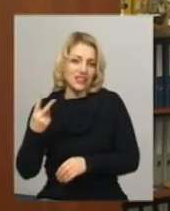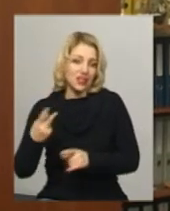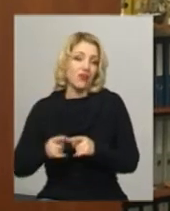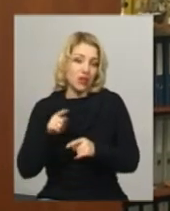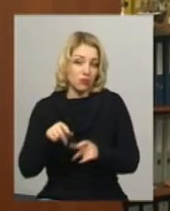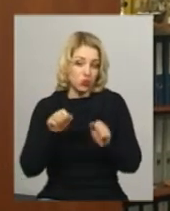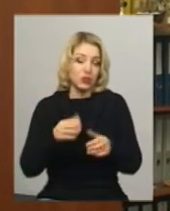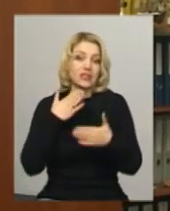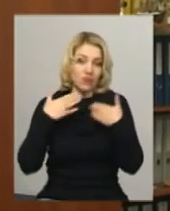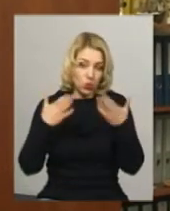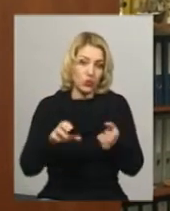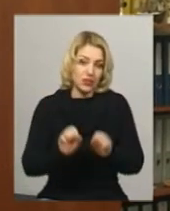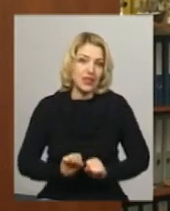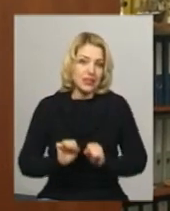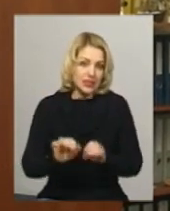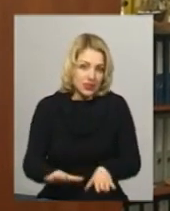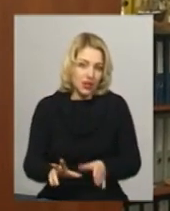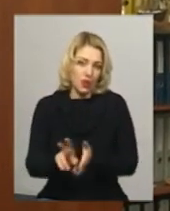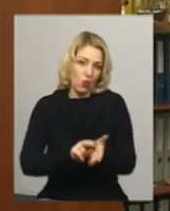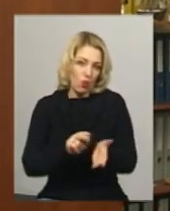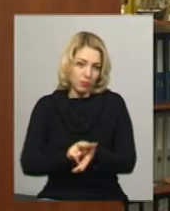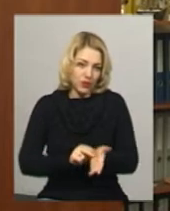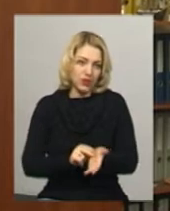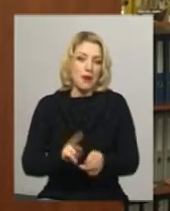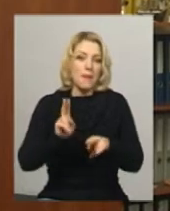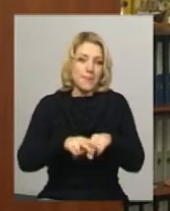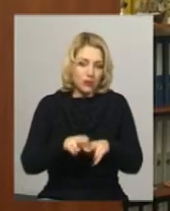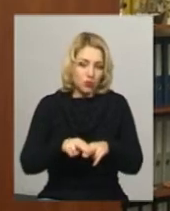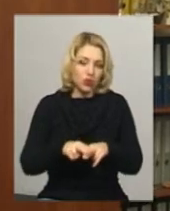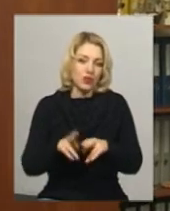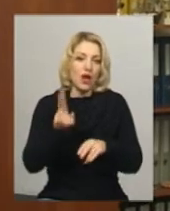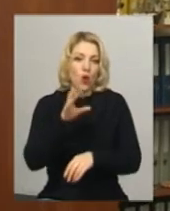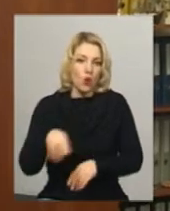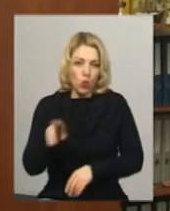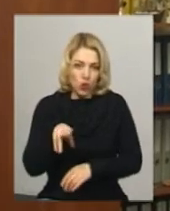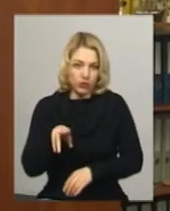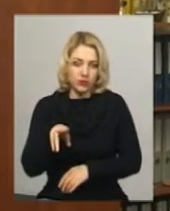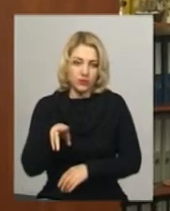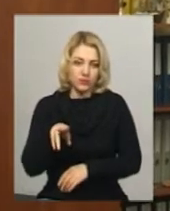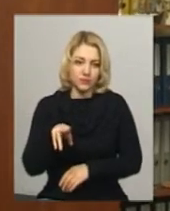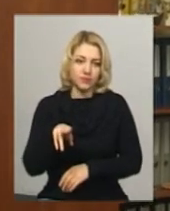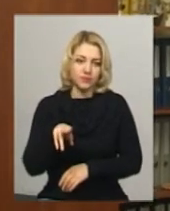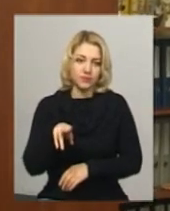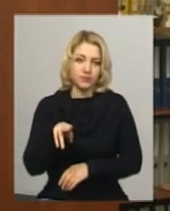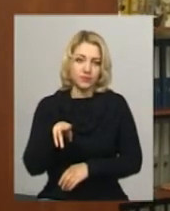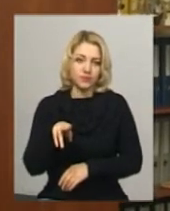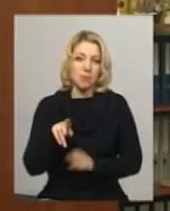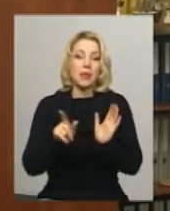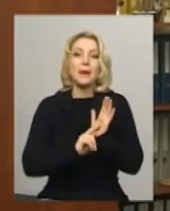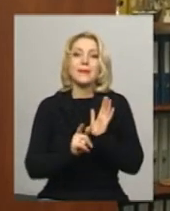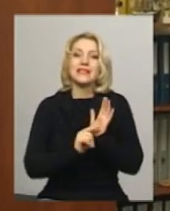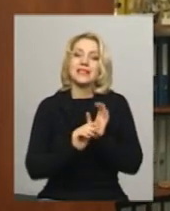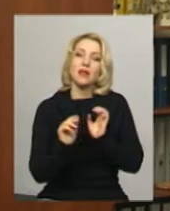звернутися і здати копії паспорта, ідентифікаційного коду,